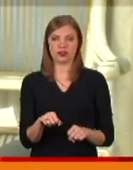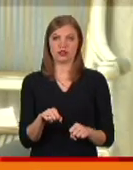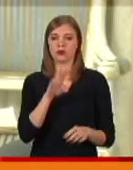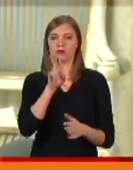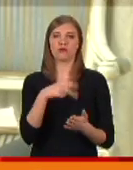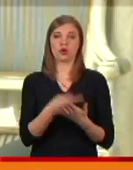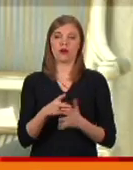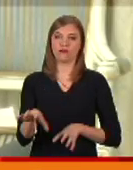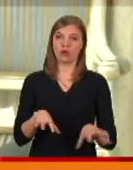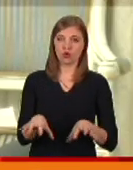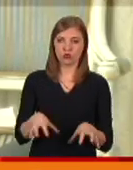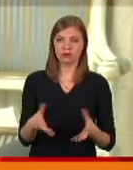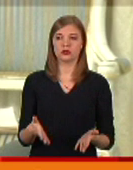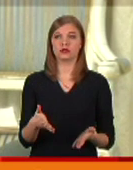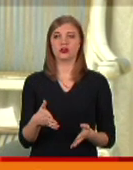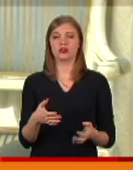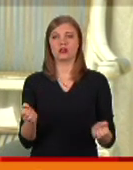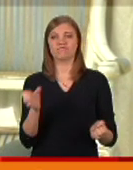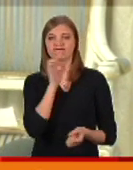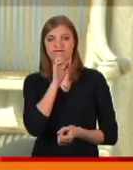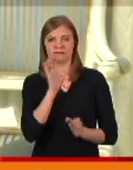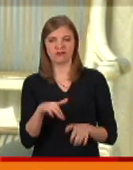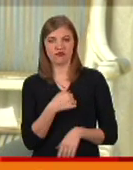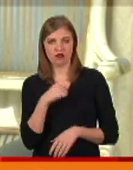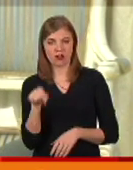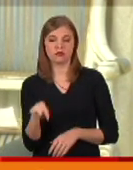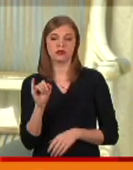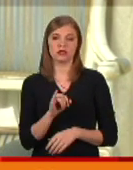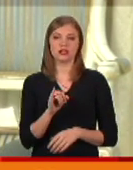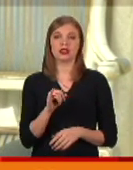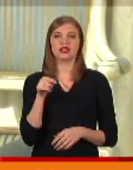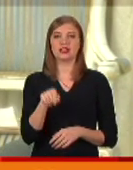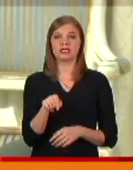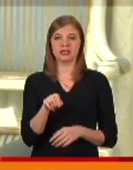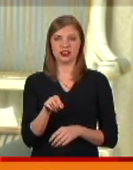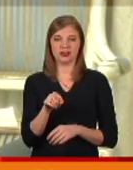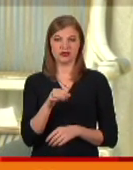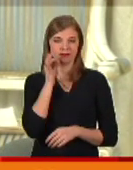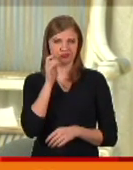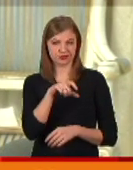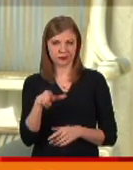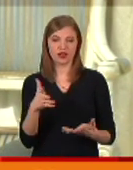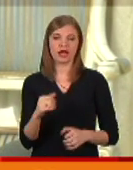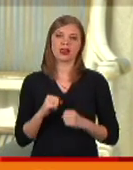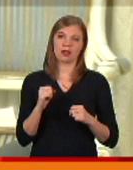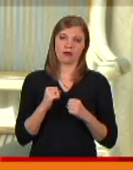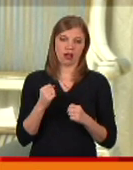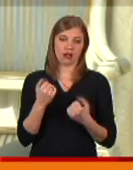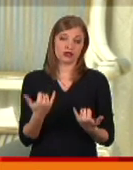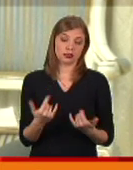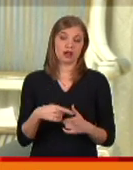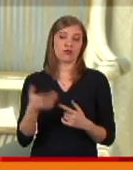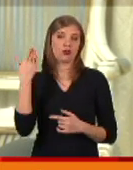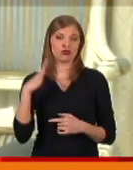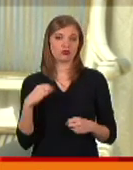прояви корупції, мародерства в армії і ті підліщури, які намагаються або намагались